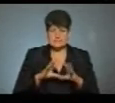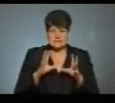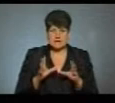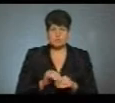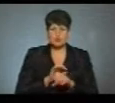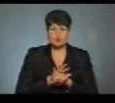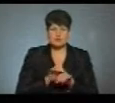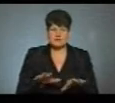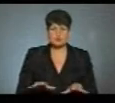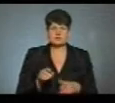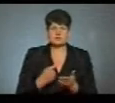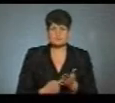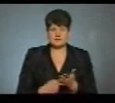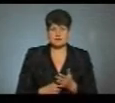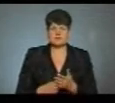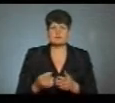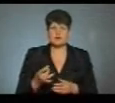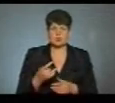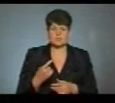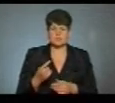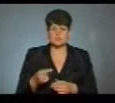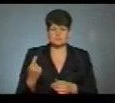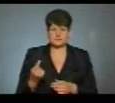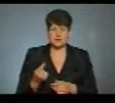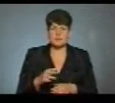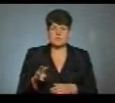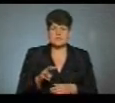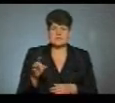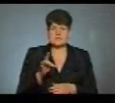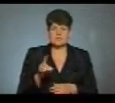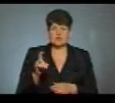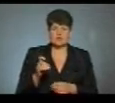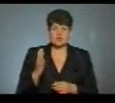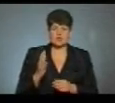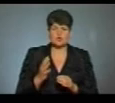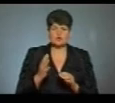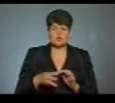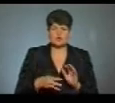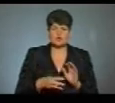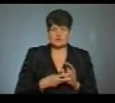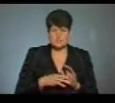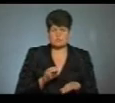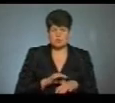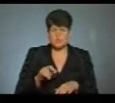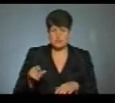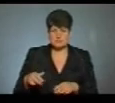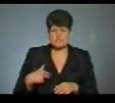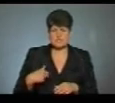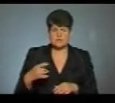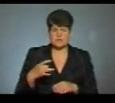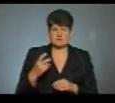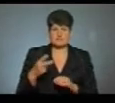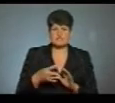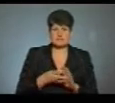коронавірус підтвердили в таких районах Тернопільщини. Монастириський район – 148 хворих, Заліщицький район –